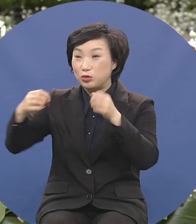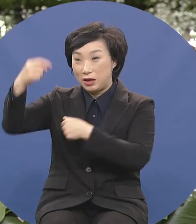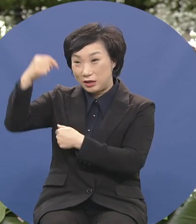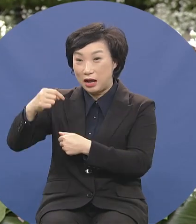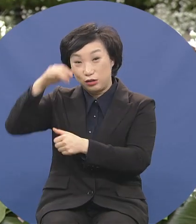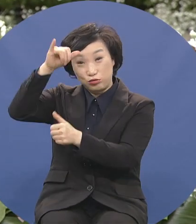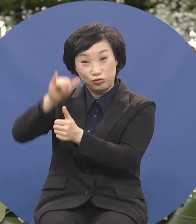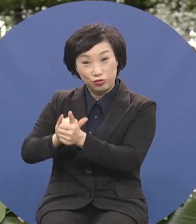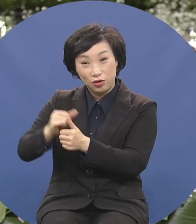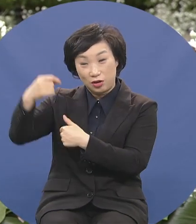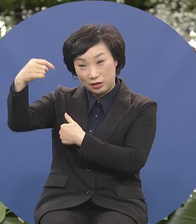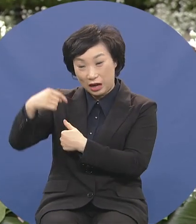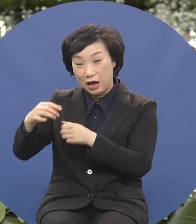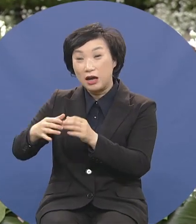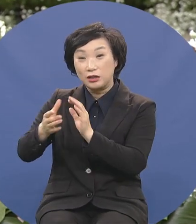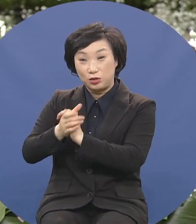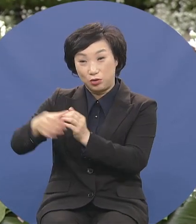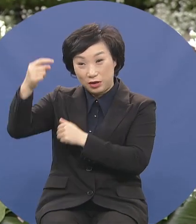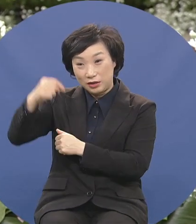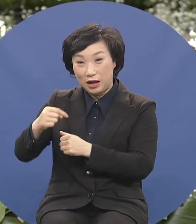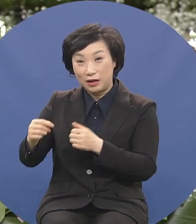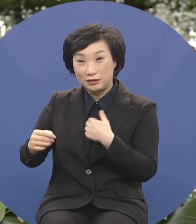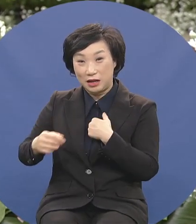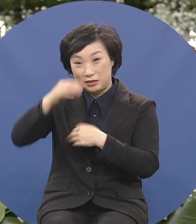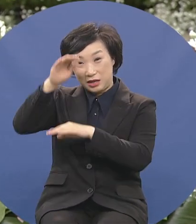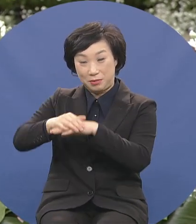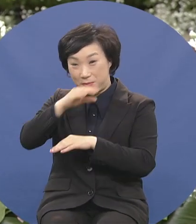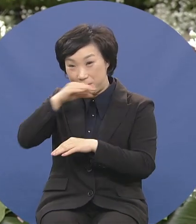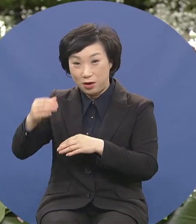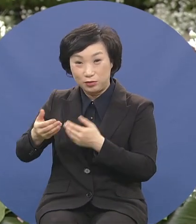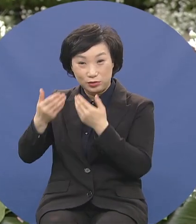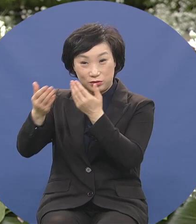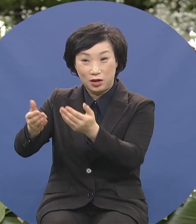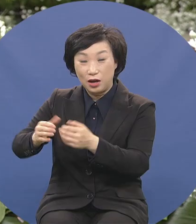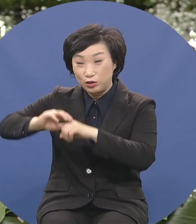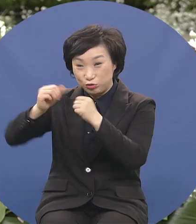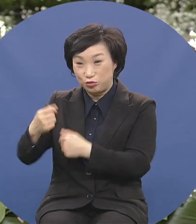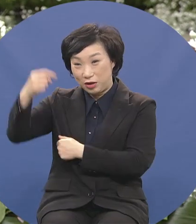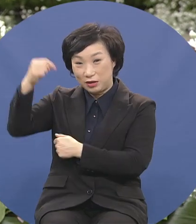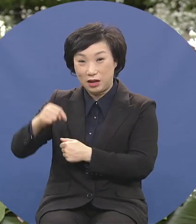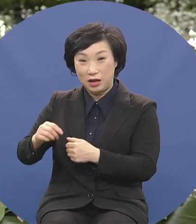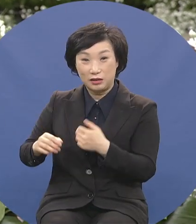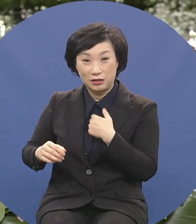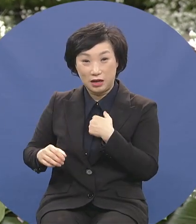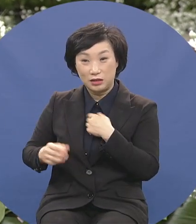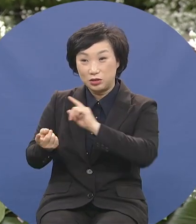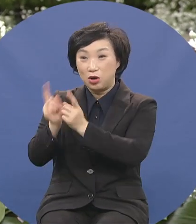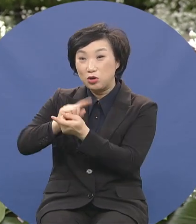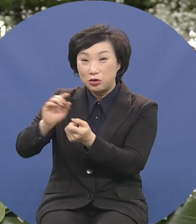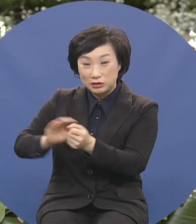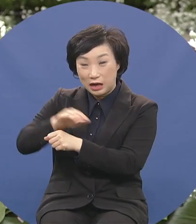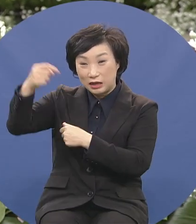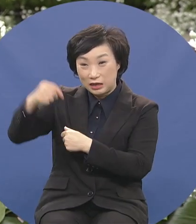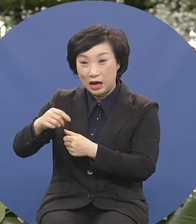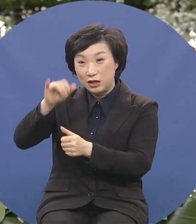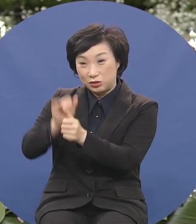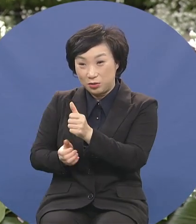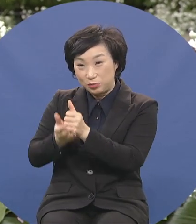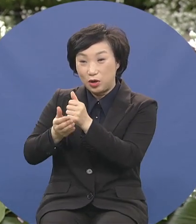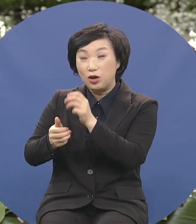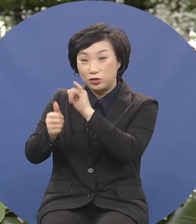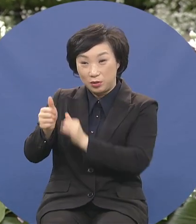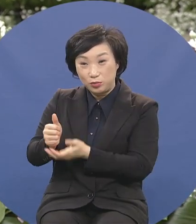전도해라, 충성해라, 기도해라, 예배 똑바로 해라, 순종해라, 서로 사랑하라,